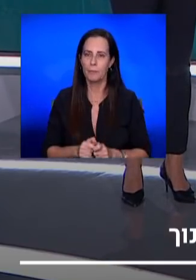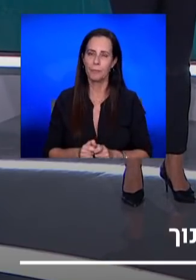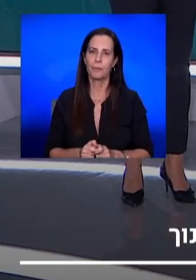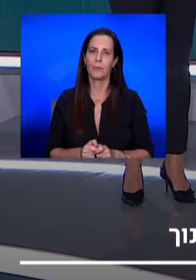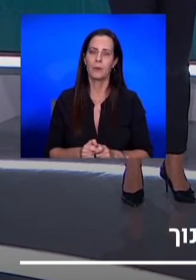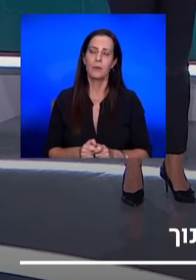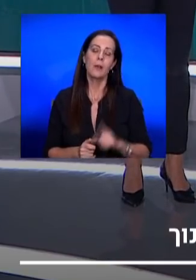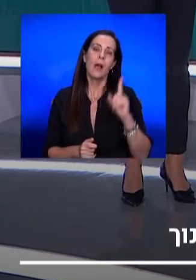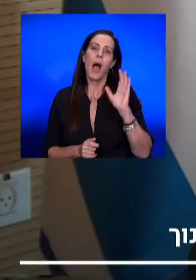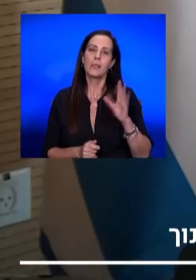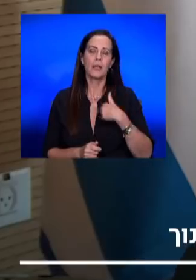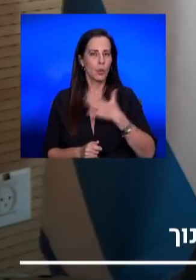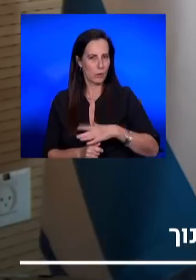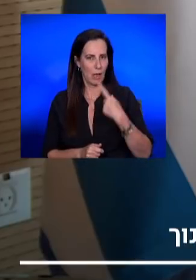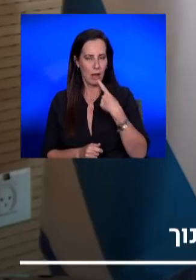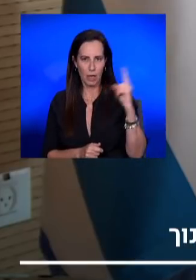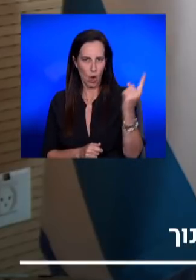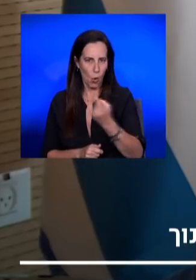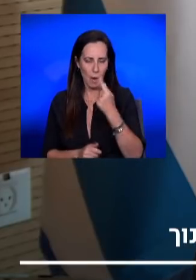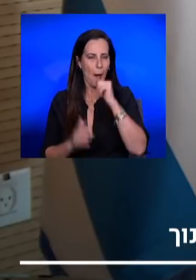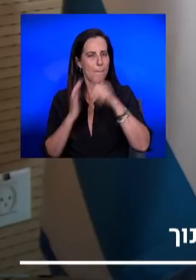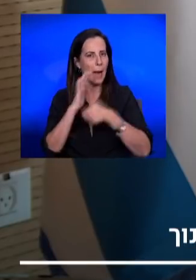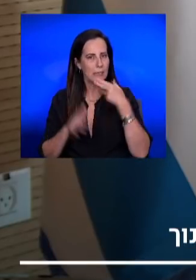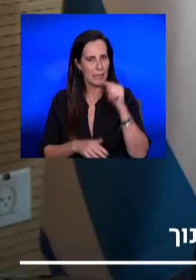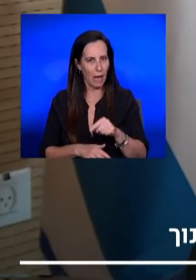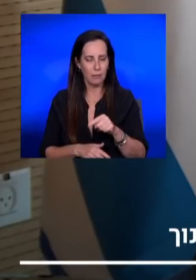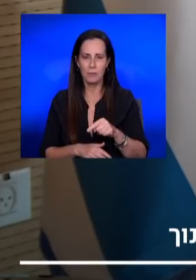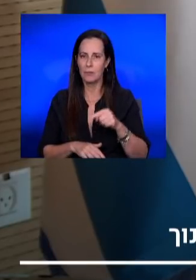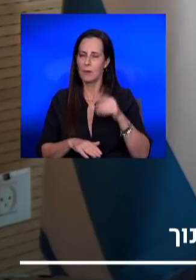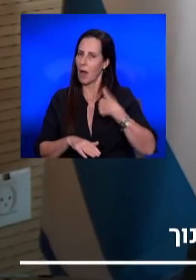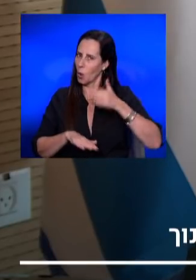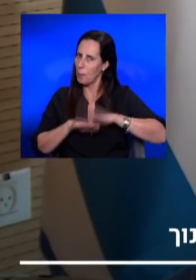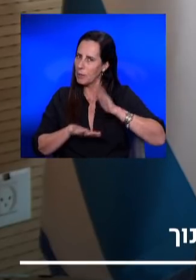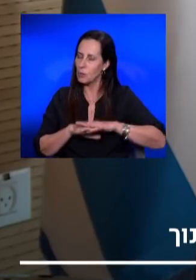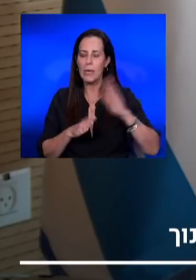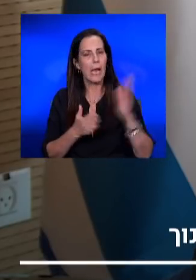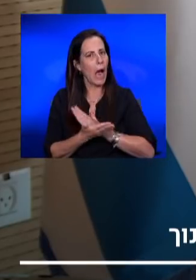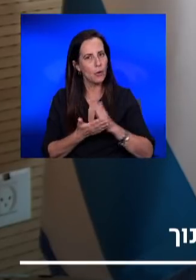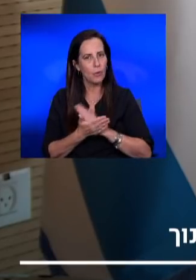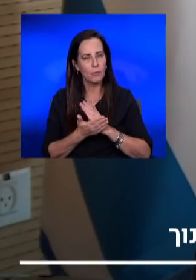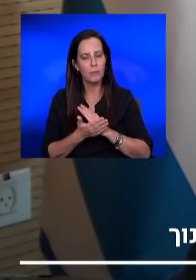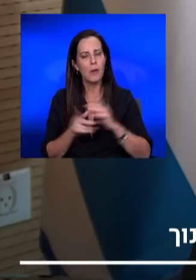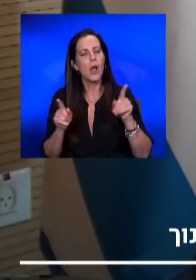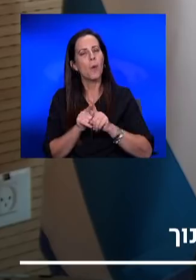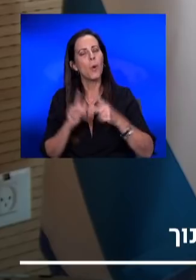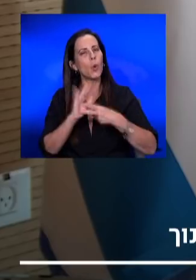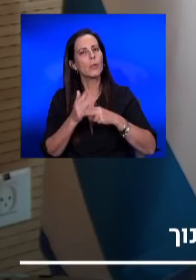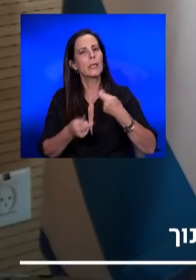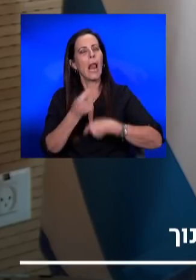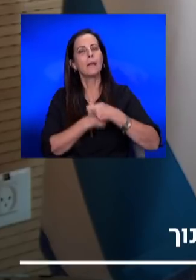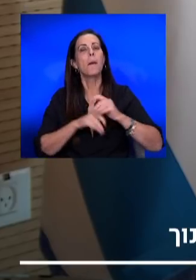אז קודם כל אני רוצה לומר לצופים, בנק ישראל במקצועיות שלו הכין מעין מצפן כלכלי.